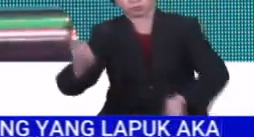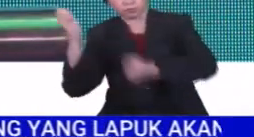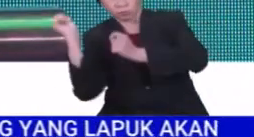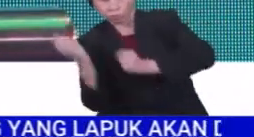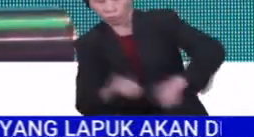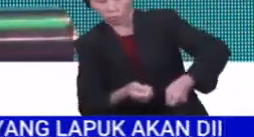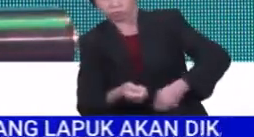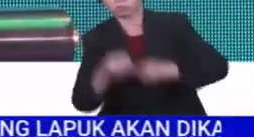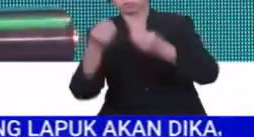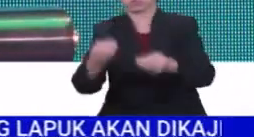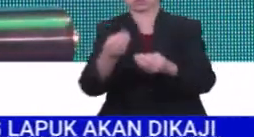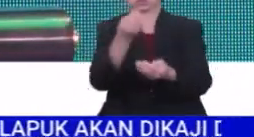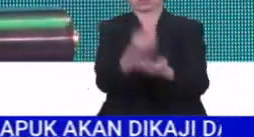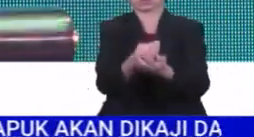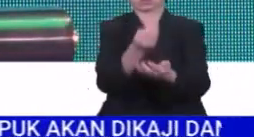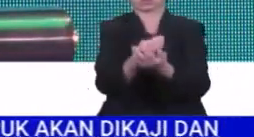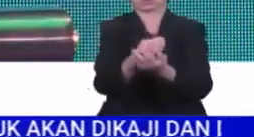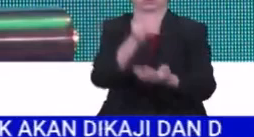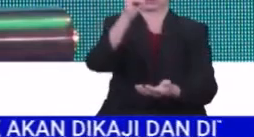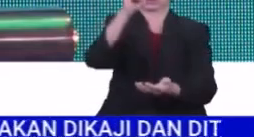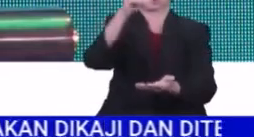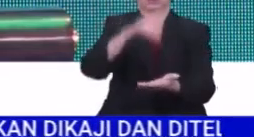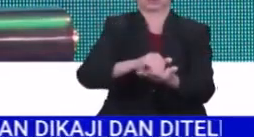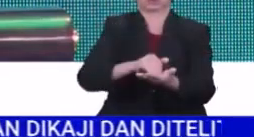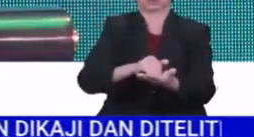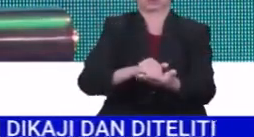ditawarkan uang tunai sebanyak